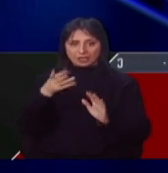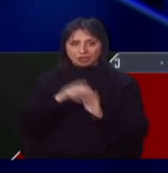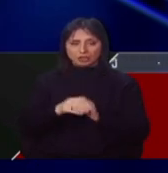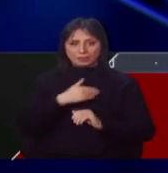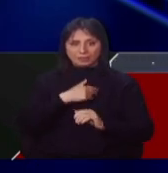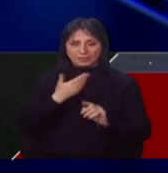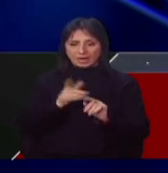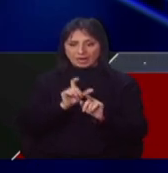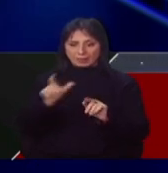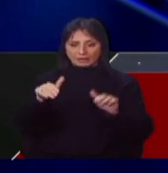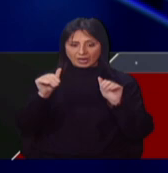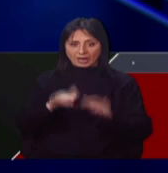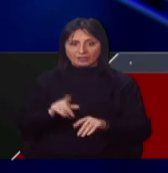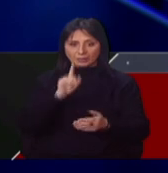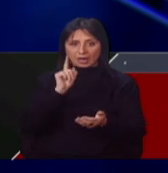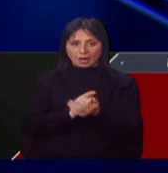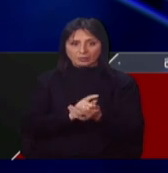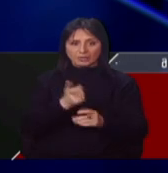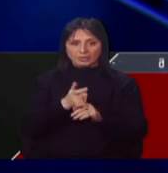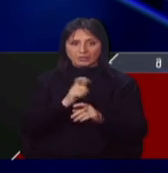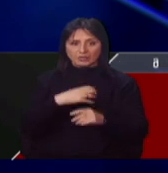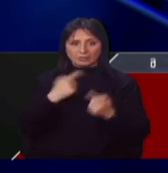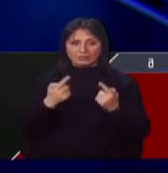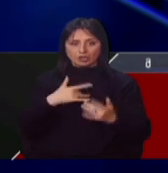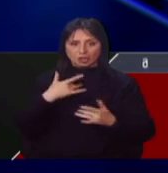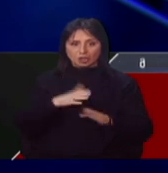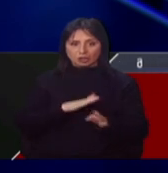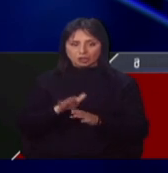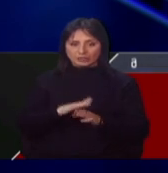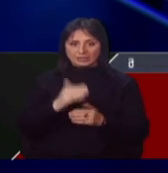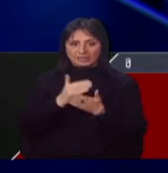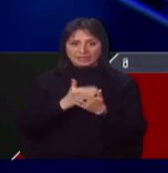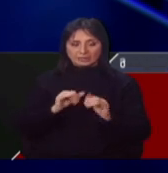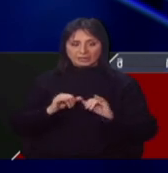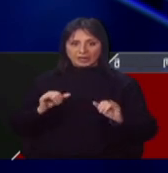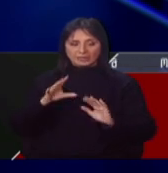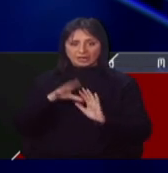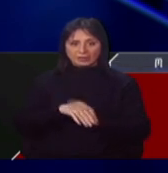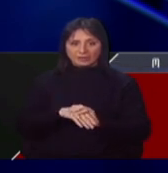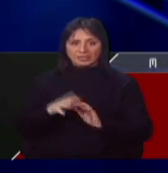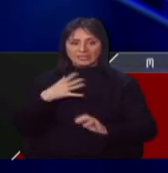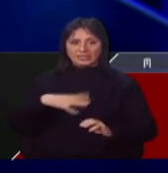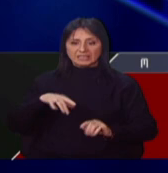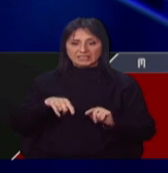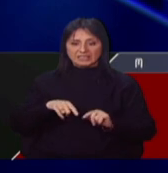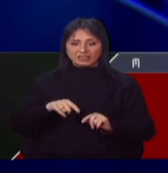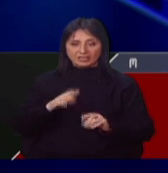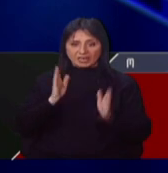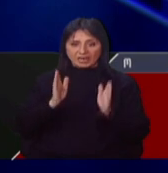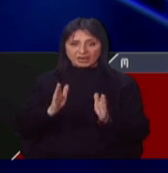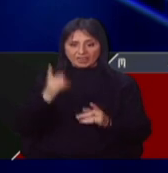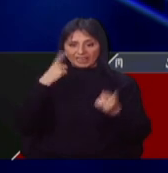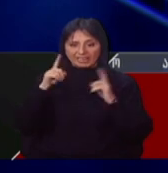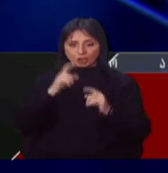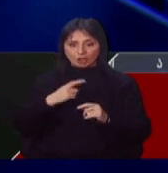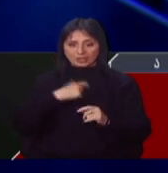მინდა გამოყო გადაწყვეტილება, რომელიც აუცილებლად ძალიან მნიშვნელოვან როლს შეასრულებს სისტემის განვითარებაში. საქართველოში განისაზღვრება